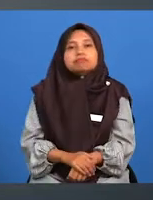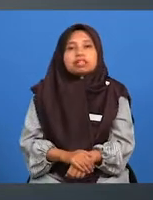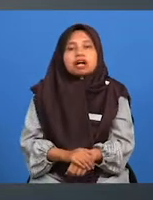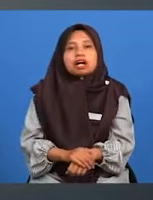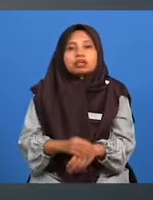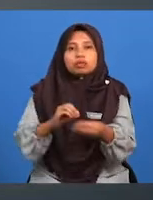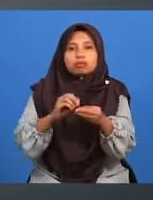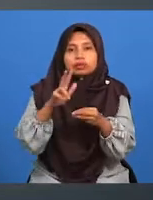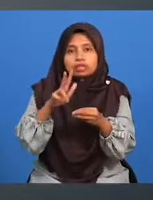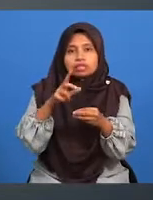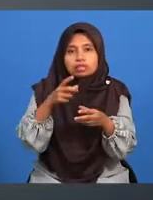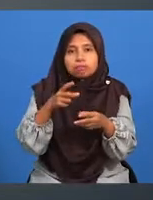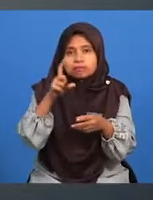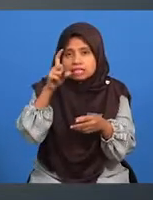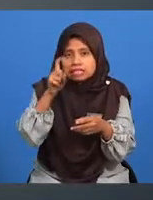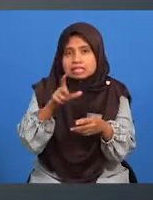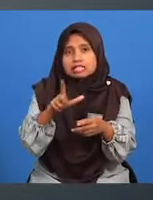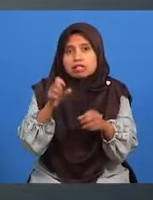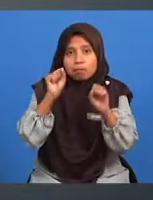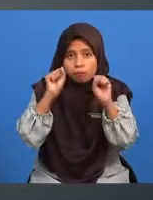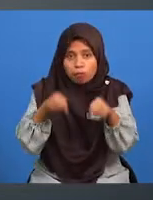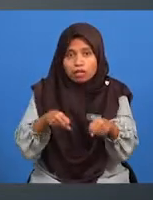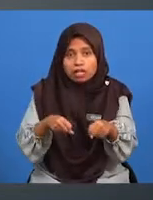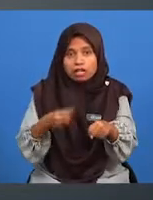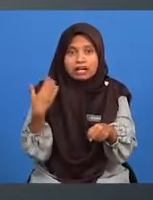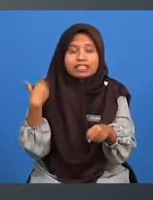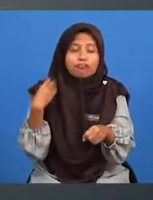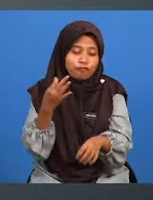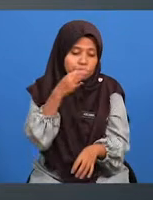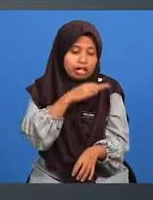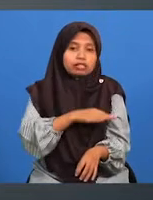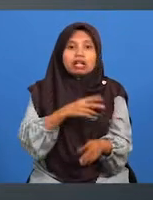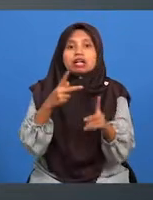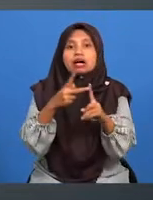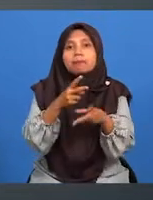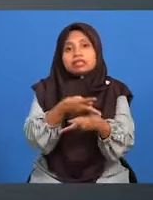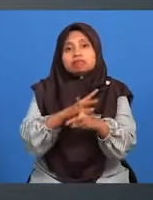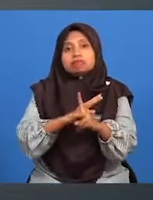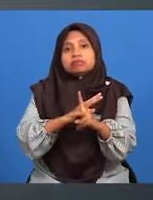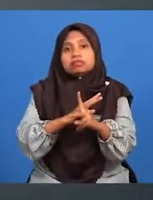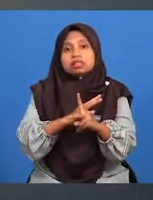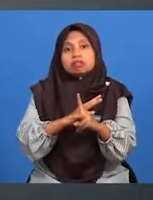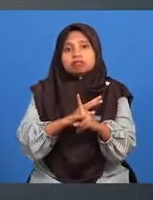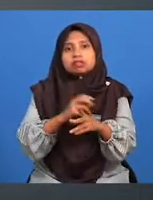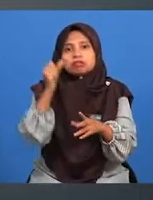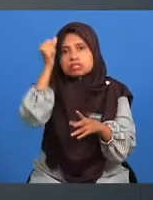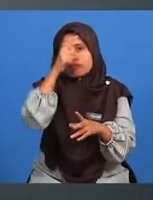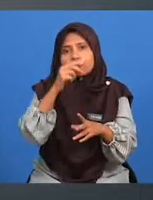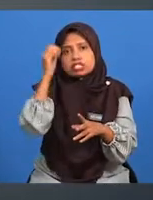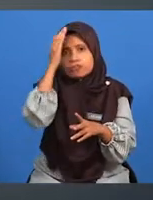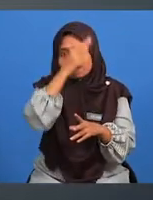harta yang dipinjam mestilah boleh dimanfaatkan oleh peminjam atau sifatnya